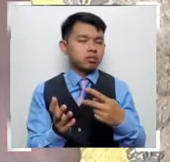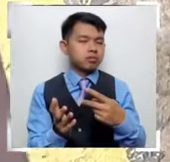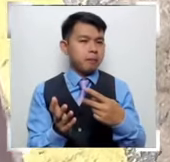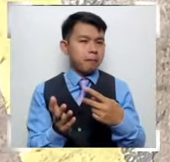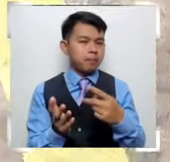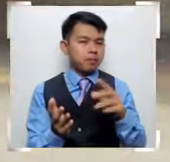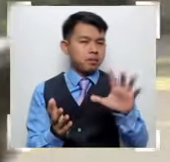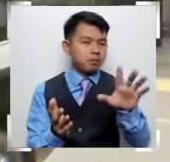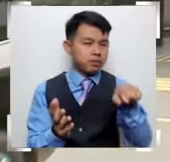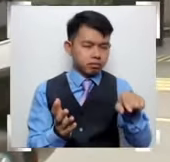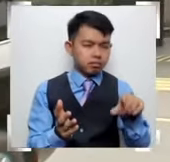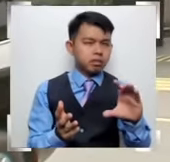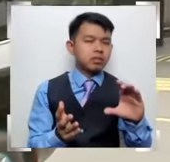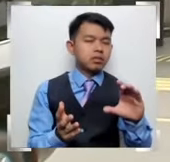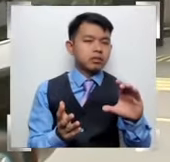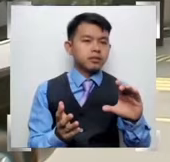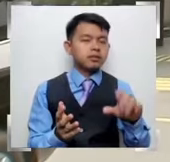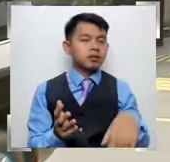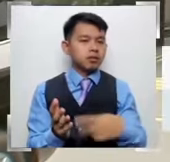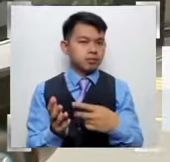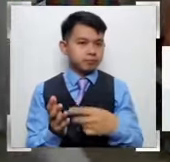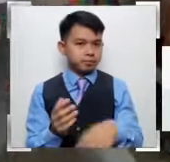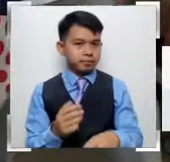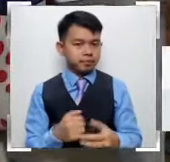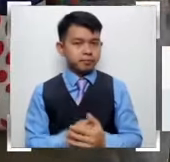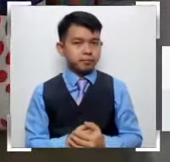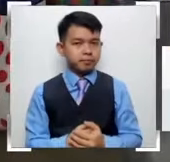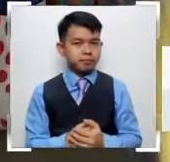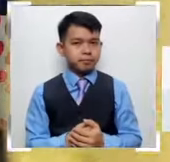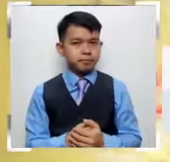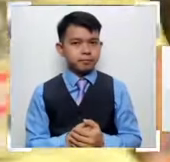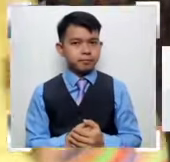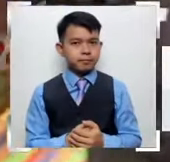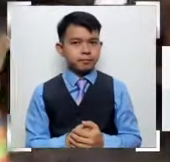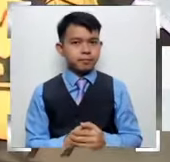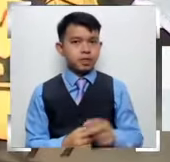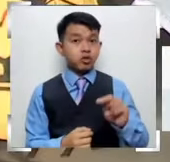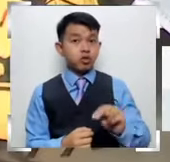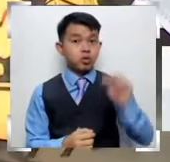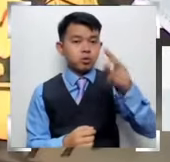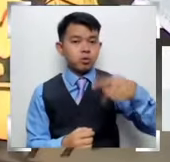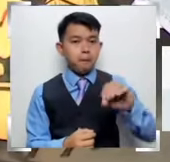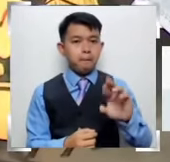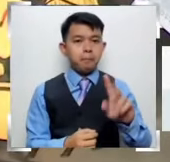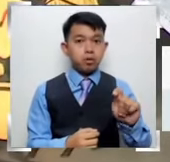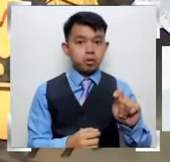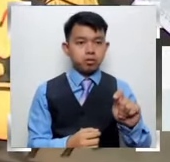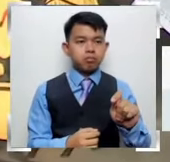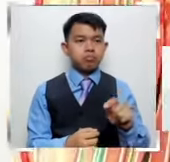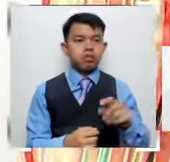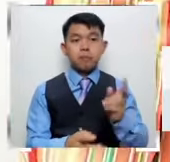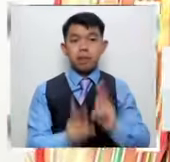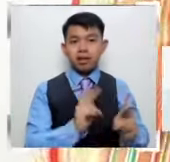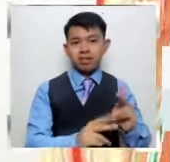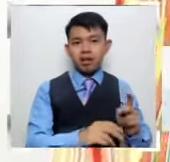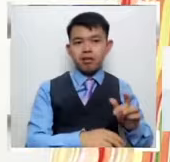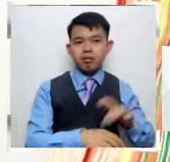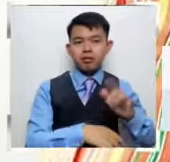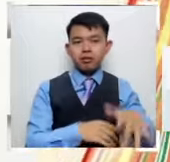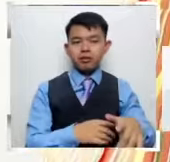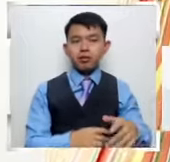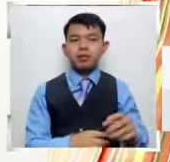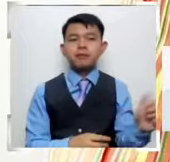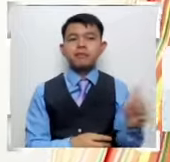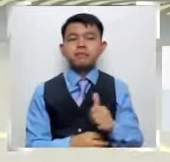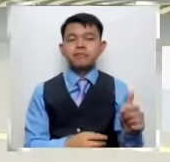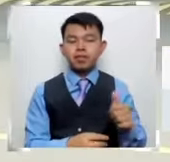litro sa kerosene. Sa Northport Passenger Terminal sa Maynila, maaga na rin bumiyahe ang ilan para hindi sumabay sa dagsan ng mga pasahero ngayong